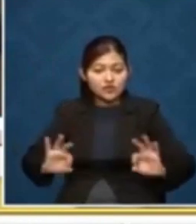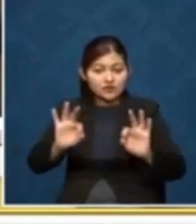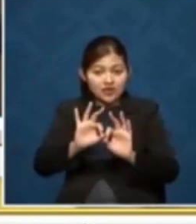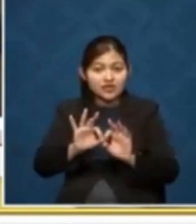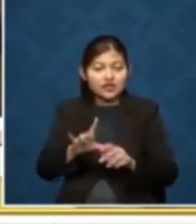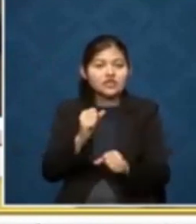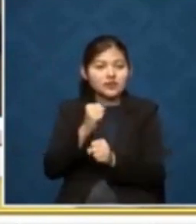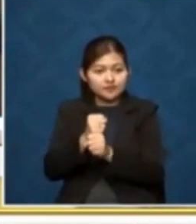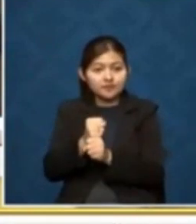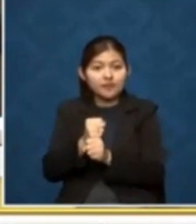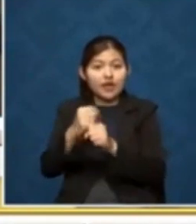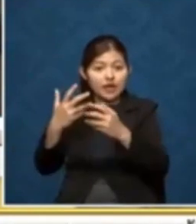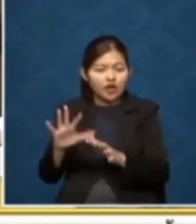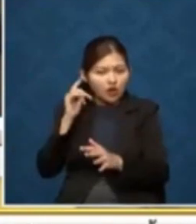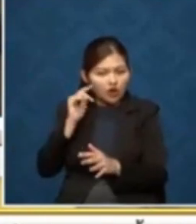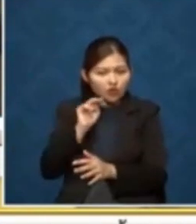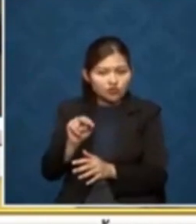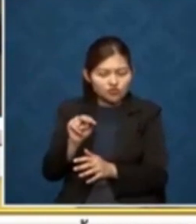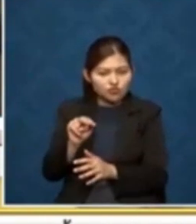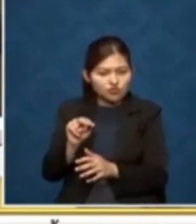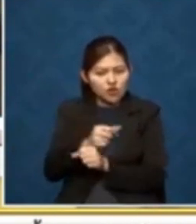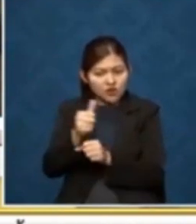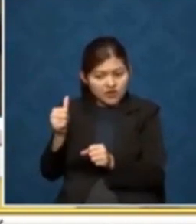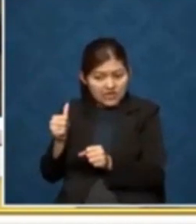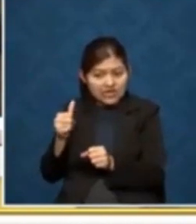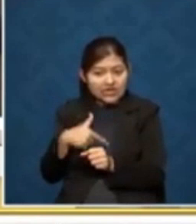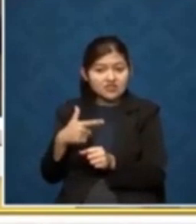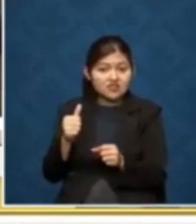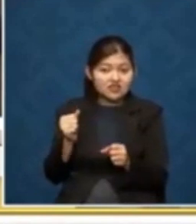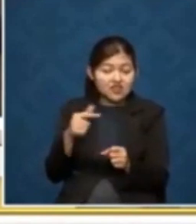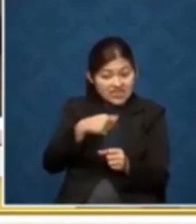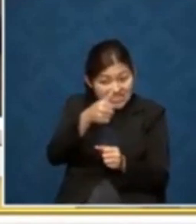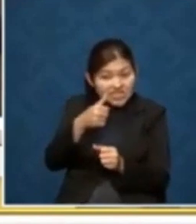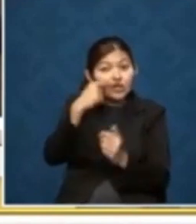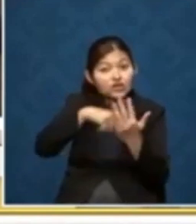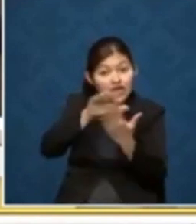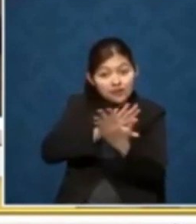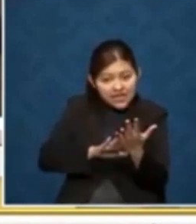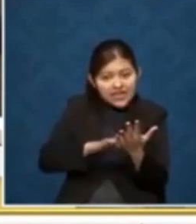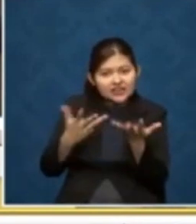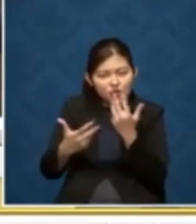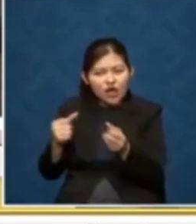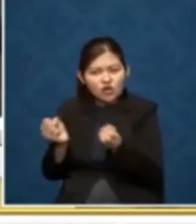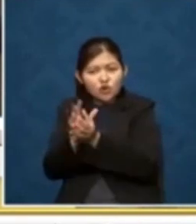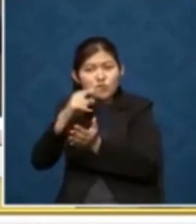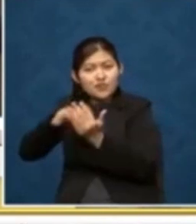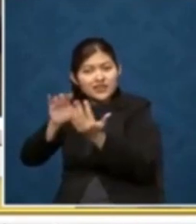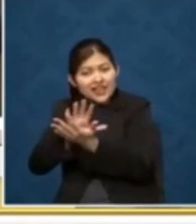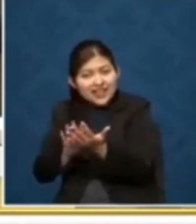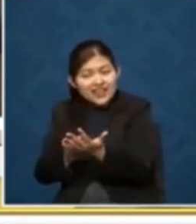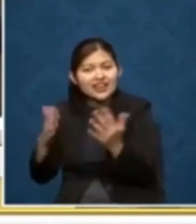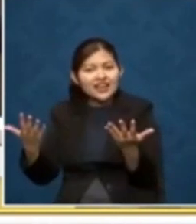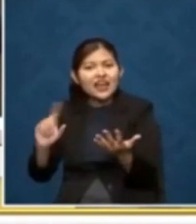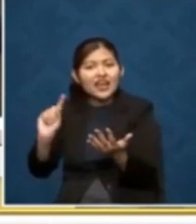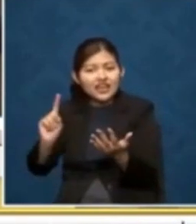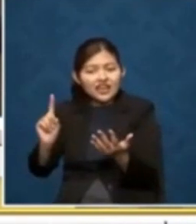สิ่งที่เราจะทำเนี่ยที่เรามองว่ามันเป็นผลดีต่อประเทศณตอนนี้หรือไม่กี่ปีข้างหน้าเนี่ยมันจะเป็นผลเสียหรือเป็นความห